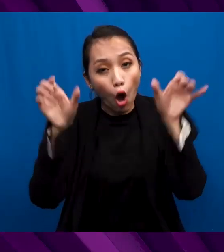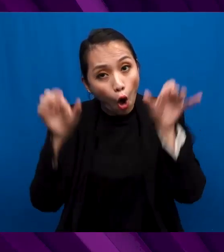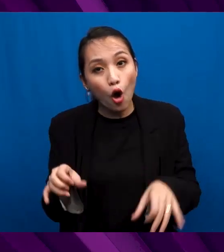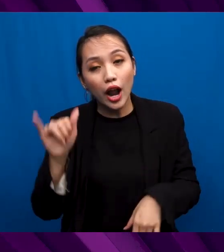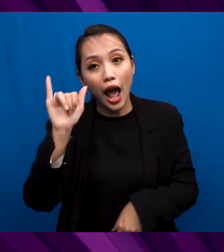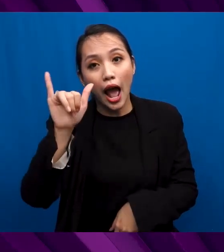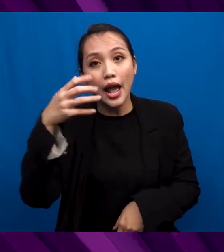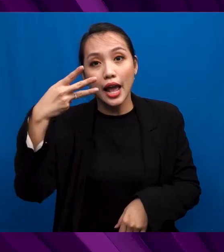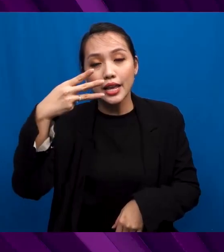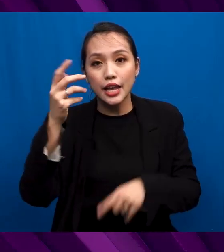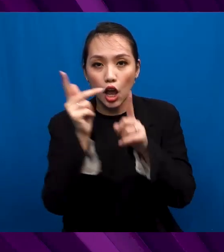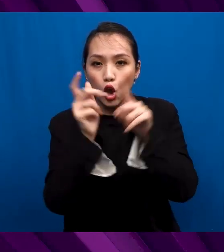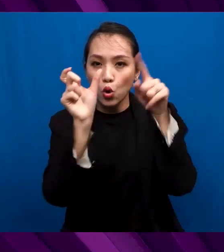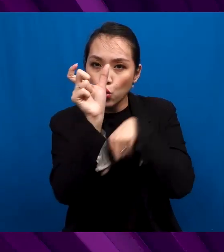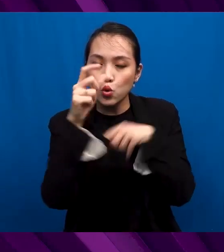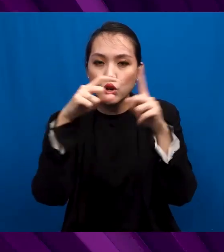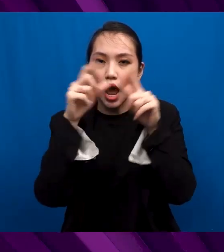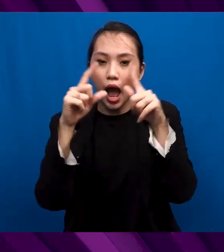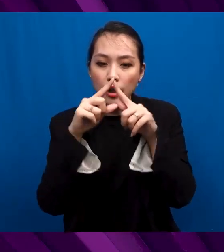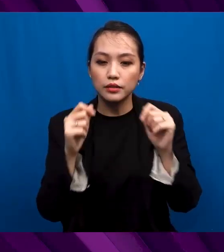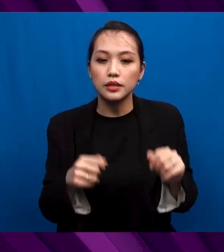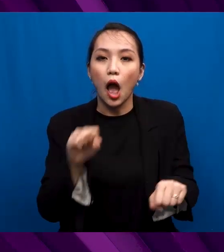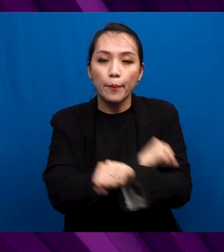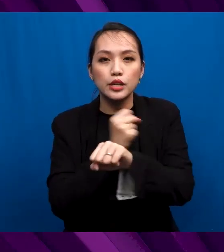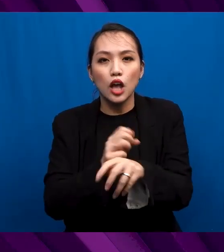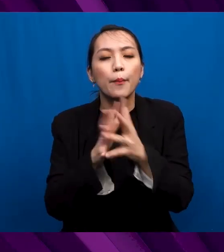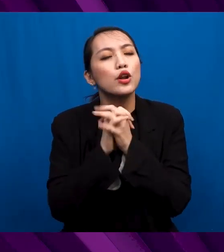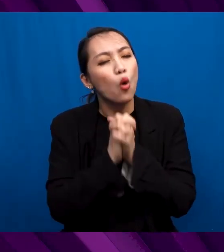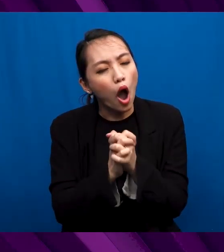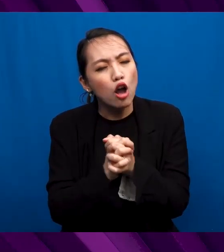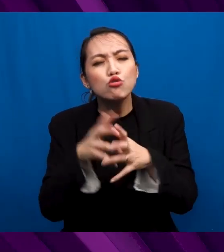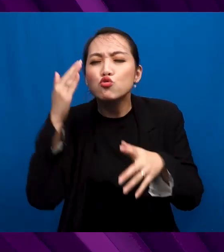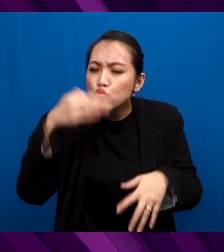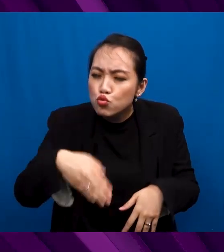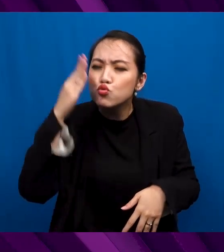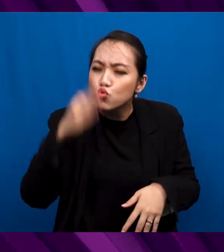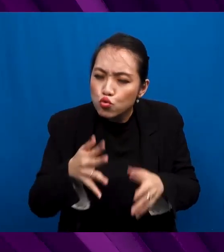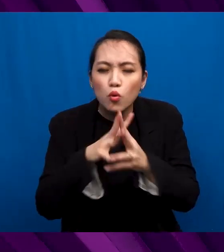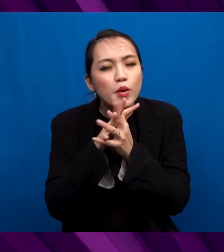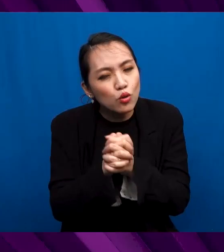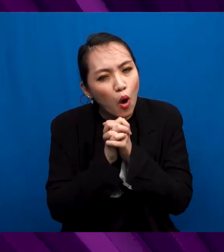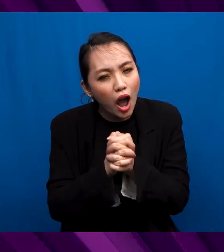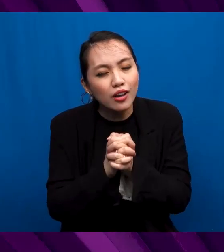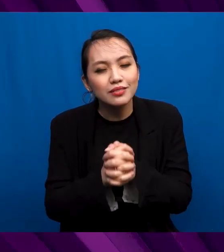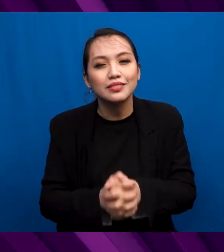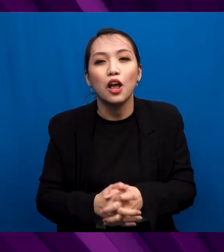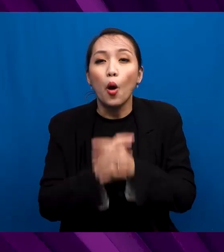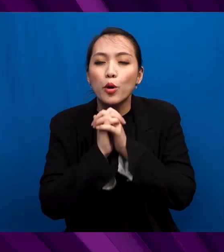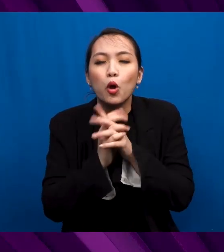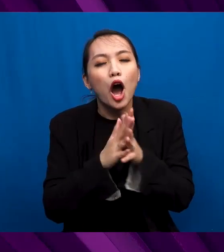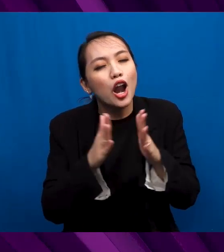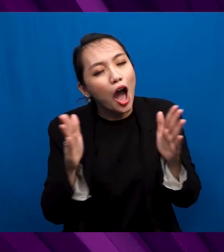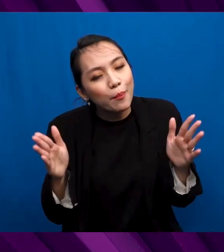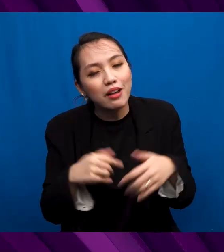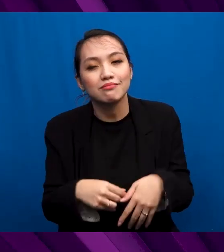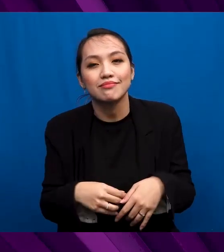bisa lama berdoa, yang bisa sungguh-sungguh berdoa, yang mudah berdoa. Mau minta berkat itu minta ini. Mintalah roh